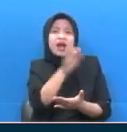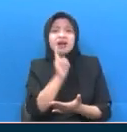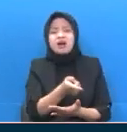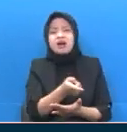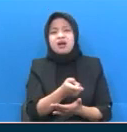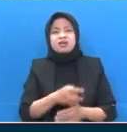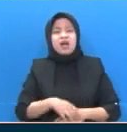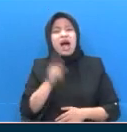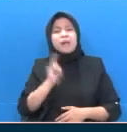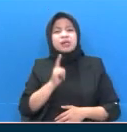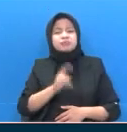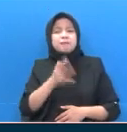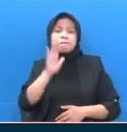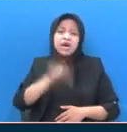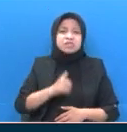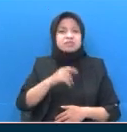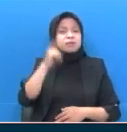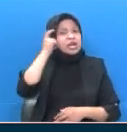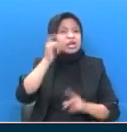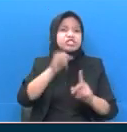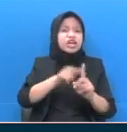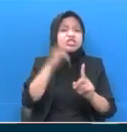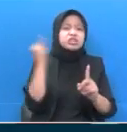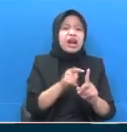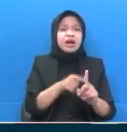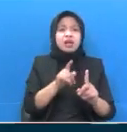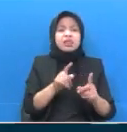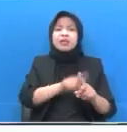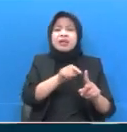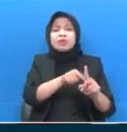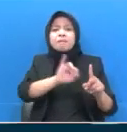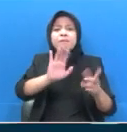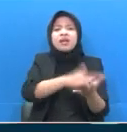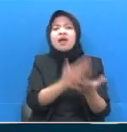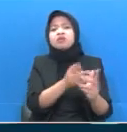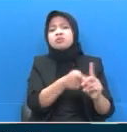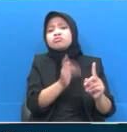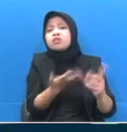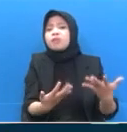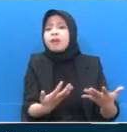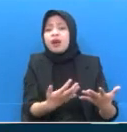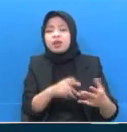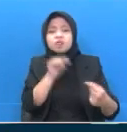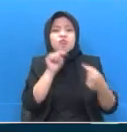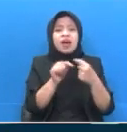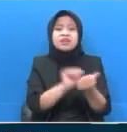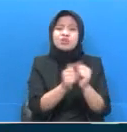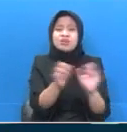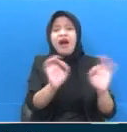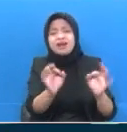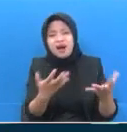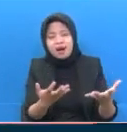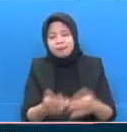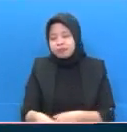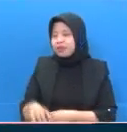mengerti kenapa masih di framing-framing yang tidak relevan sampai Majelis Hakim kan juga sudah menegur. Begitu, Mbak. Oke, ini menarik. Saya